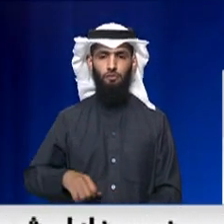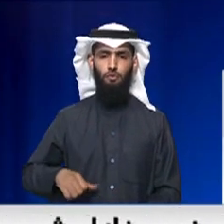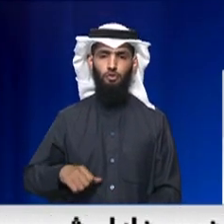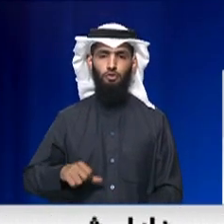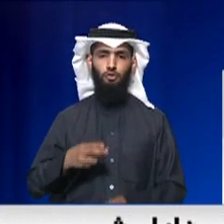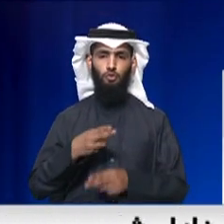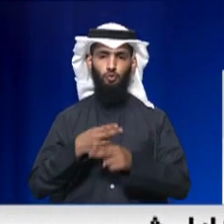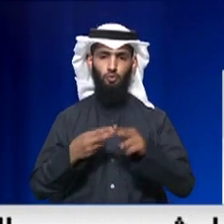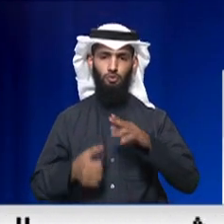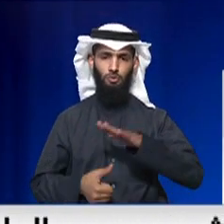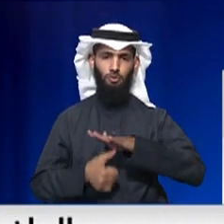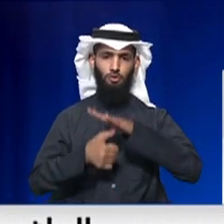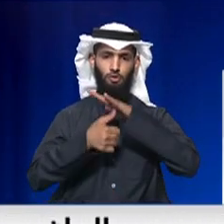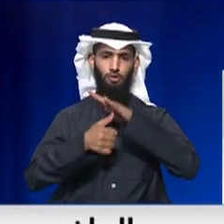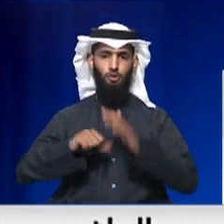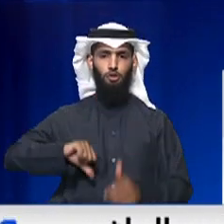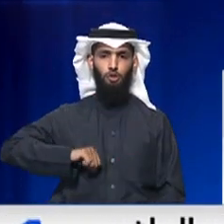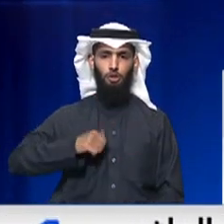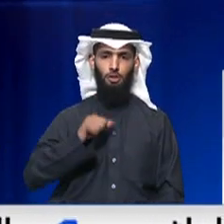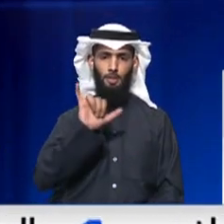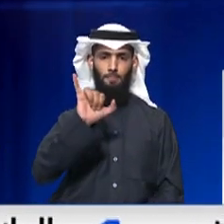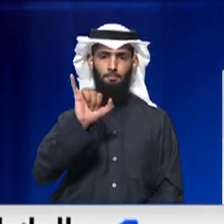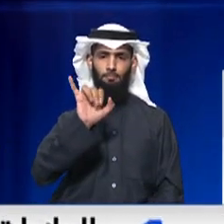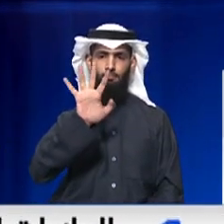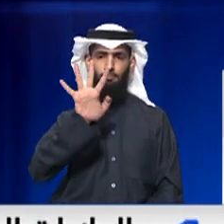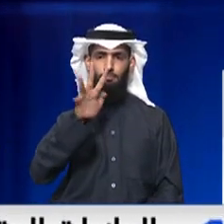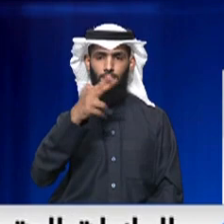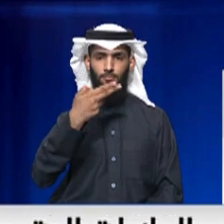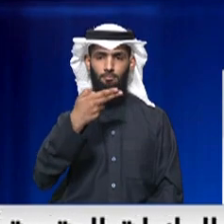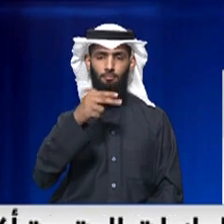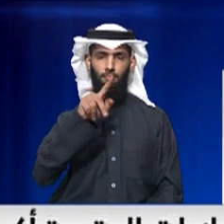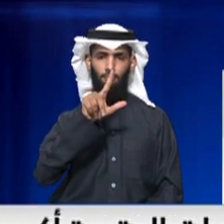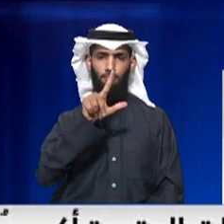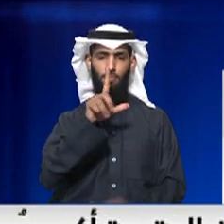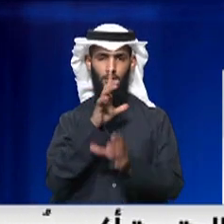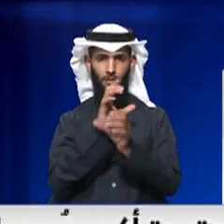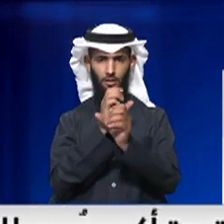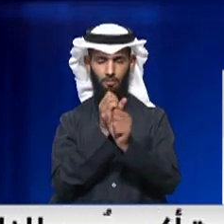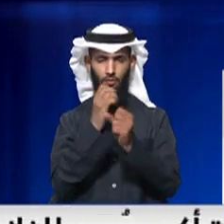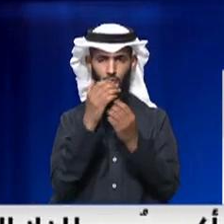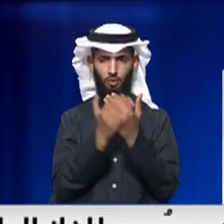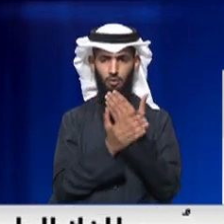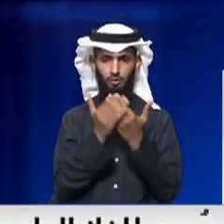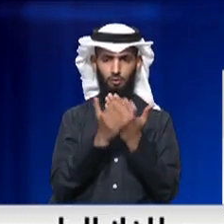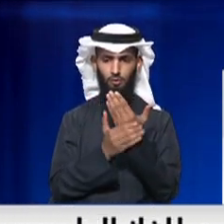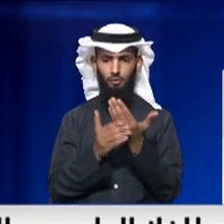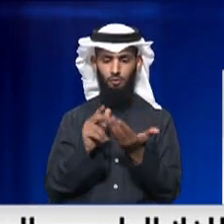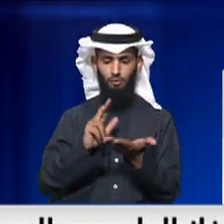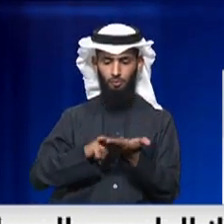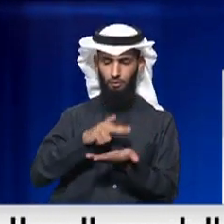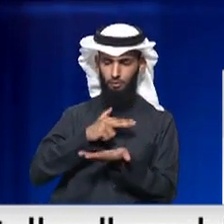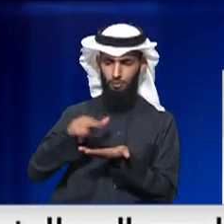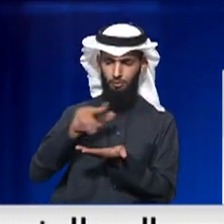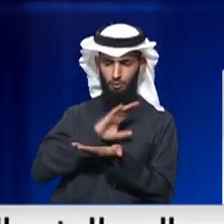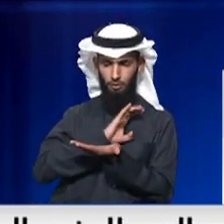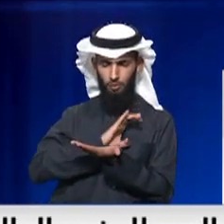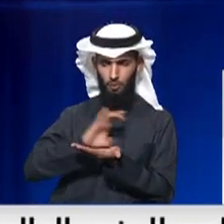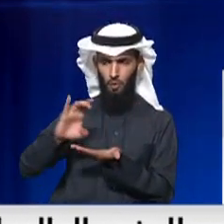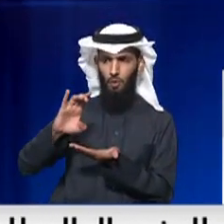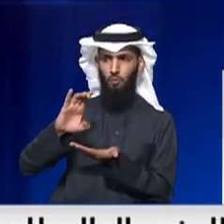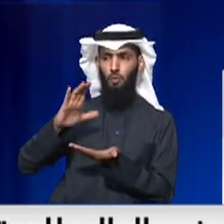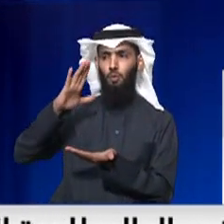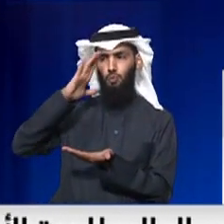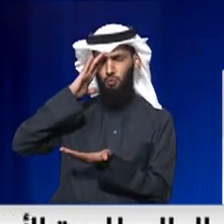صاحب السمو أمير البلاد الشيخ مشعل الأحمد الجابر الصباح حفظه الله ورعاه برسالة جوابية لمعالي ضمنها